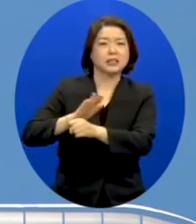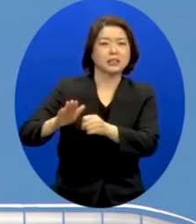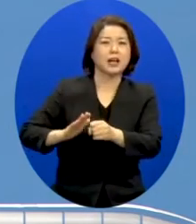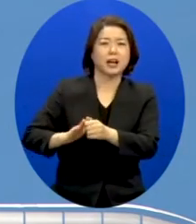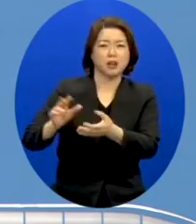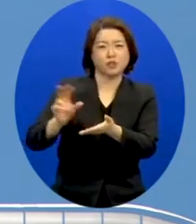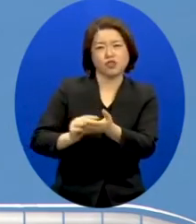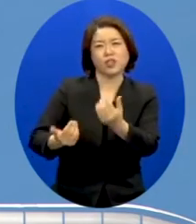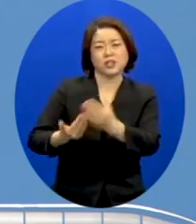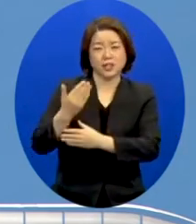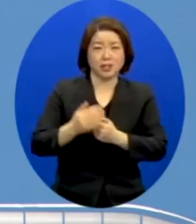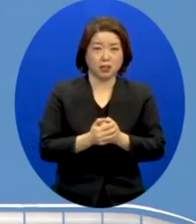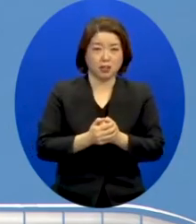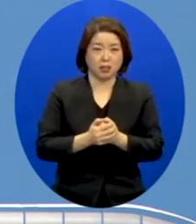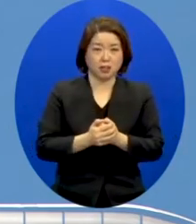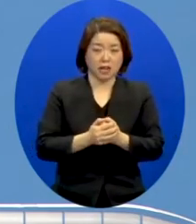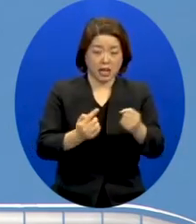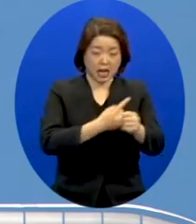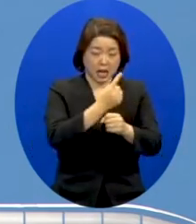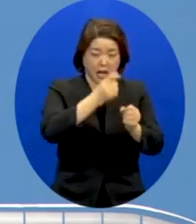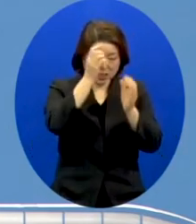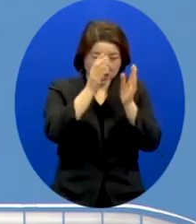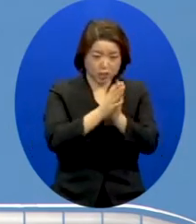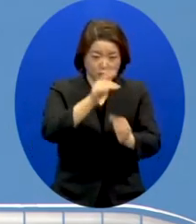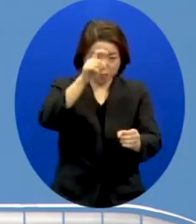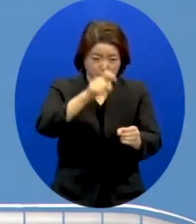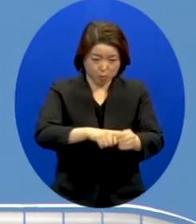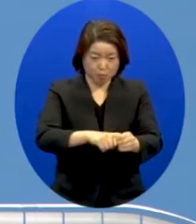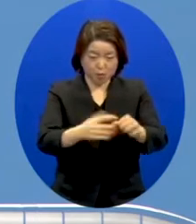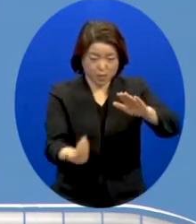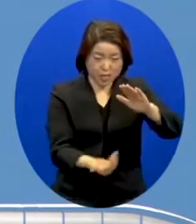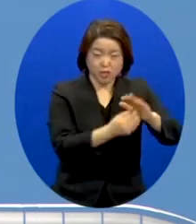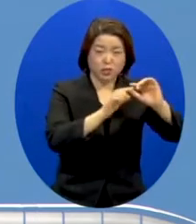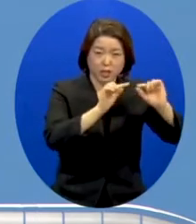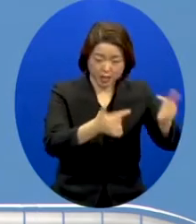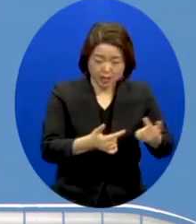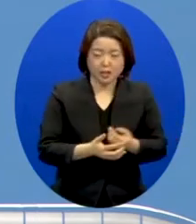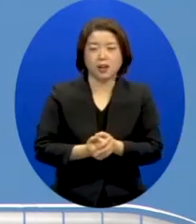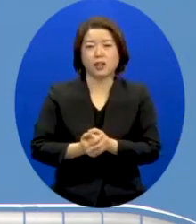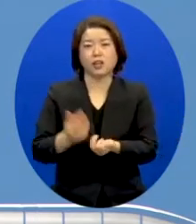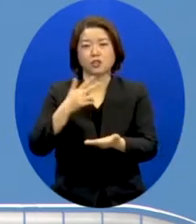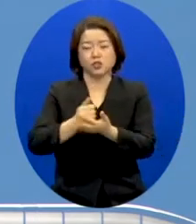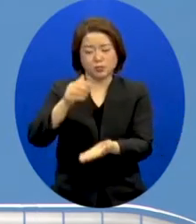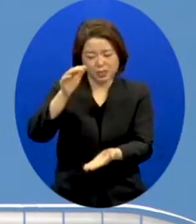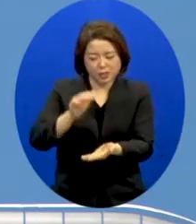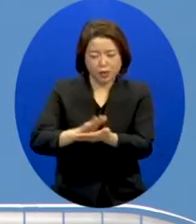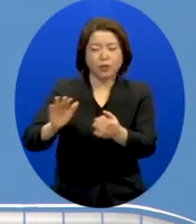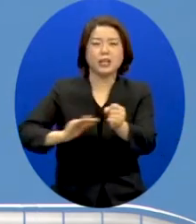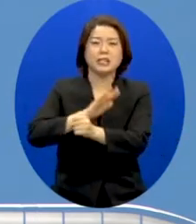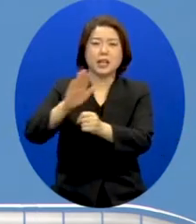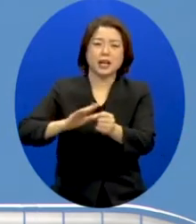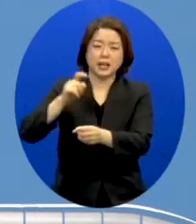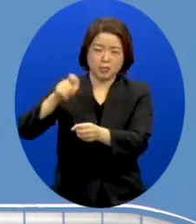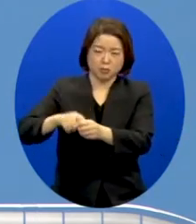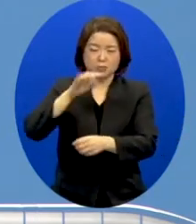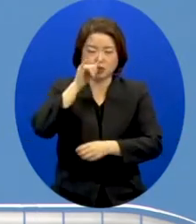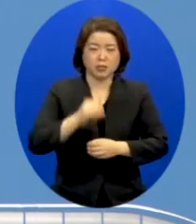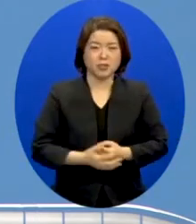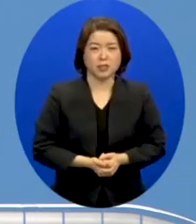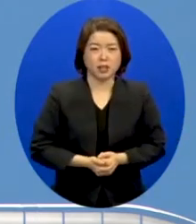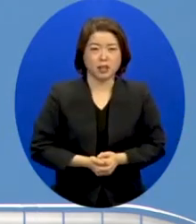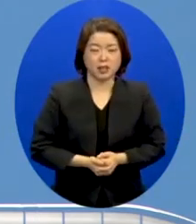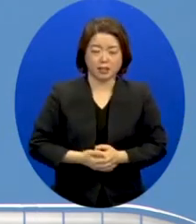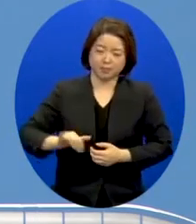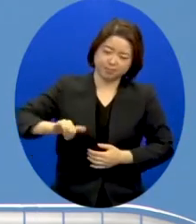1시간 기도는 목표를 달성하는 게 아닙니다 주님을 뜨겁게 사랑하자 고 하는 거예요 데이트